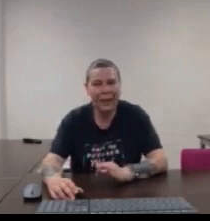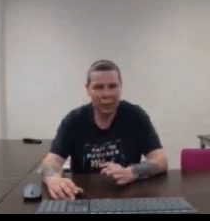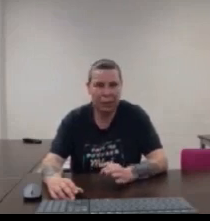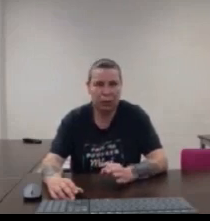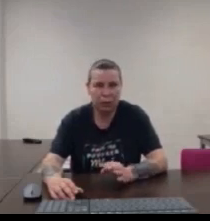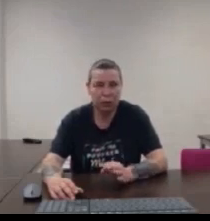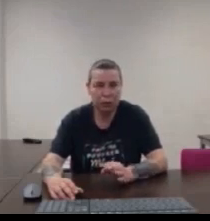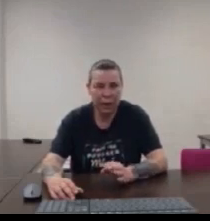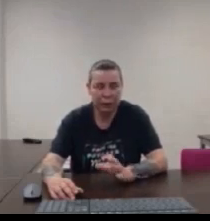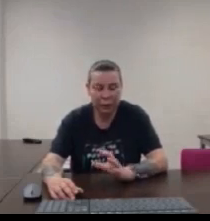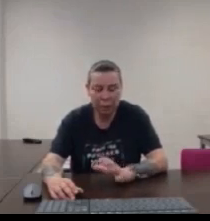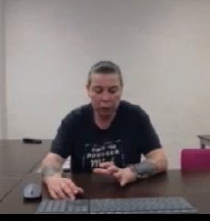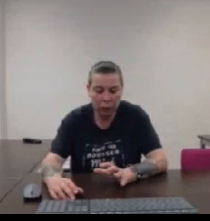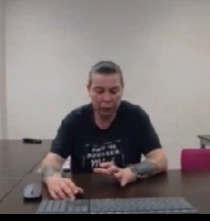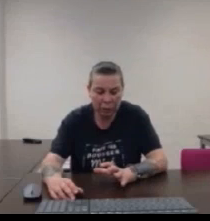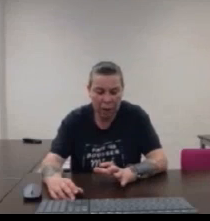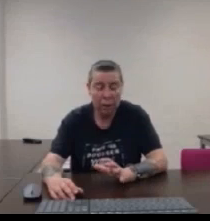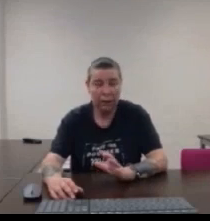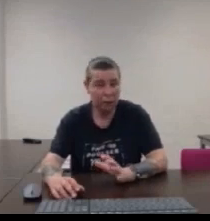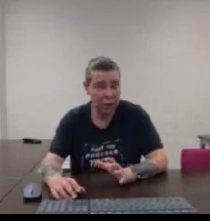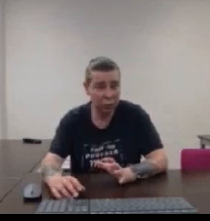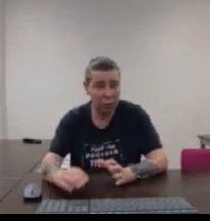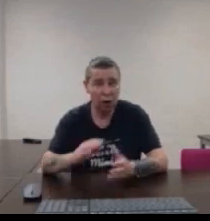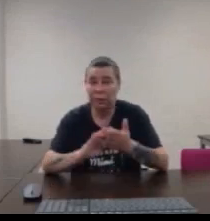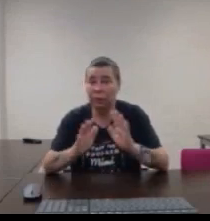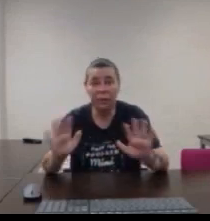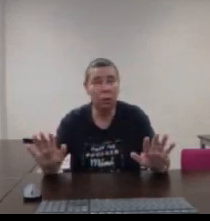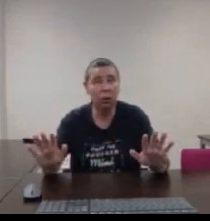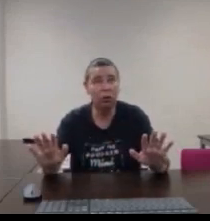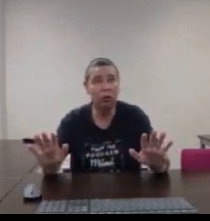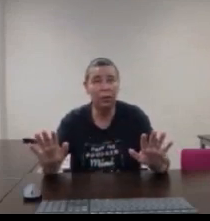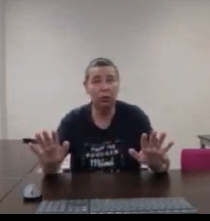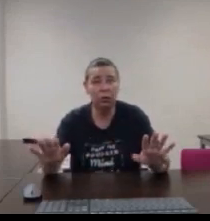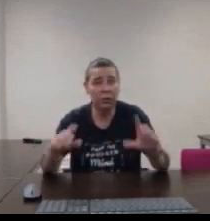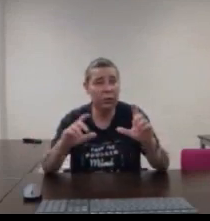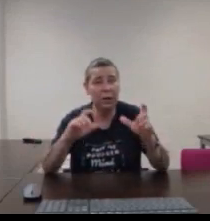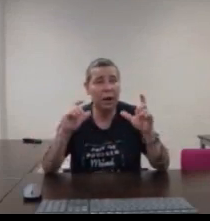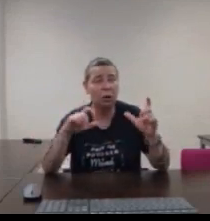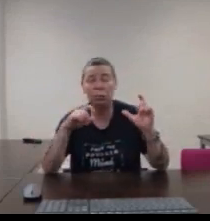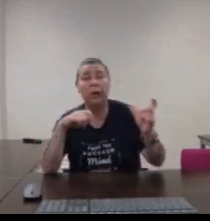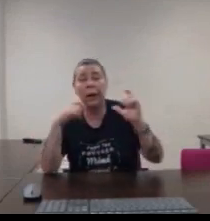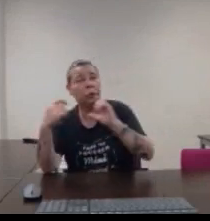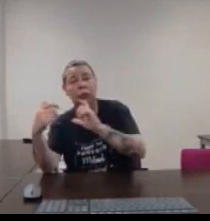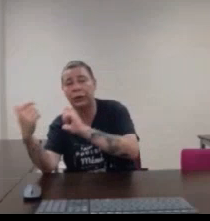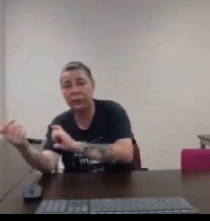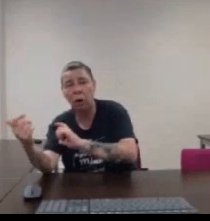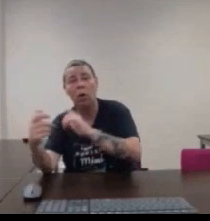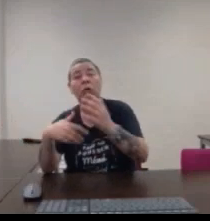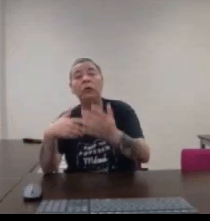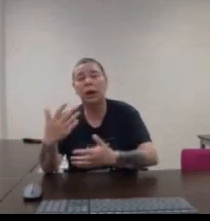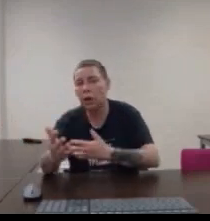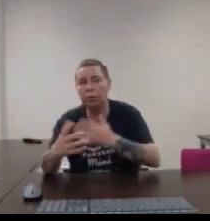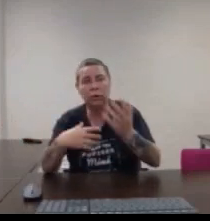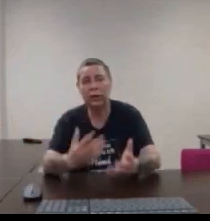écran ne crée pas de pathologie oculaire. Ça, c'est important de le savoir, ce qui veut dire que si vous n'avez aucune pathologie, vous n'allez pas, au bout de 1 an, 2 ans, 10